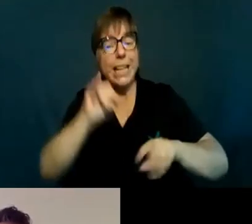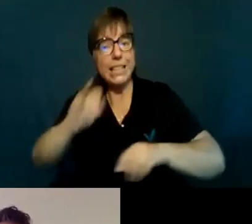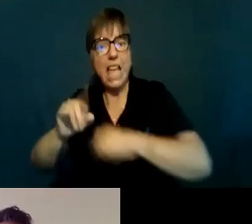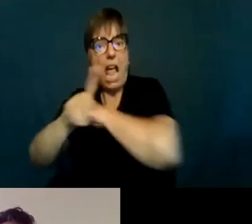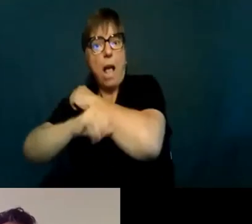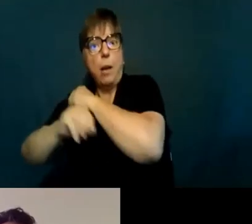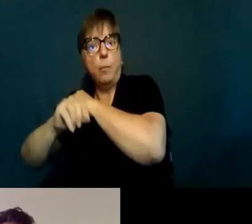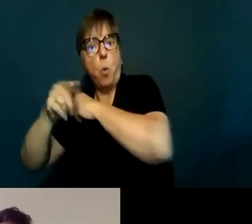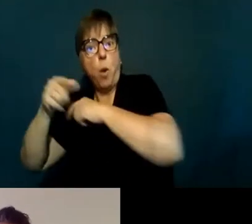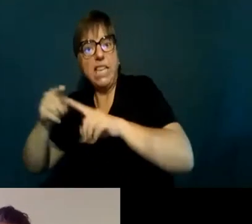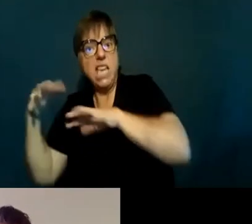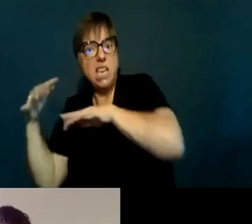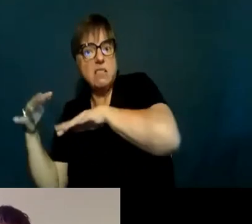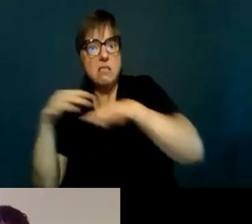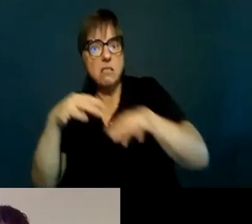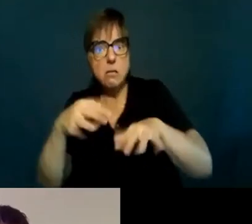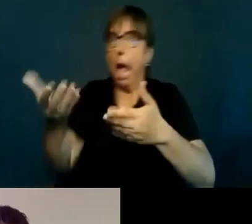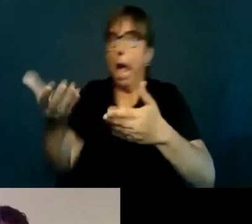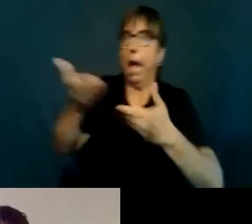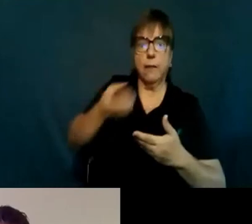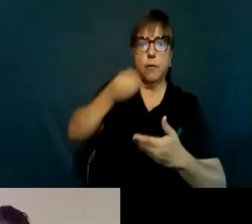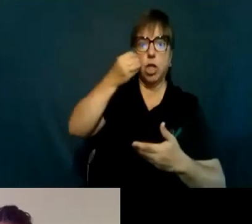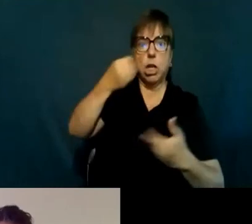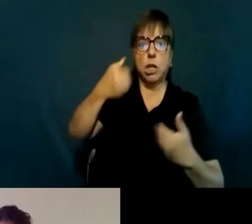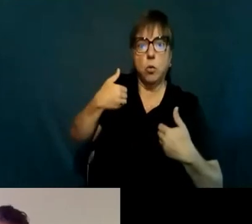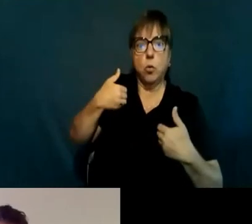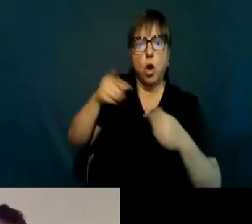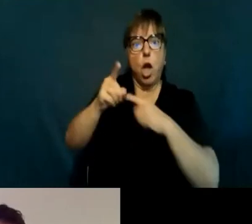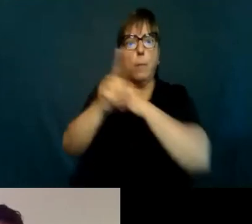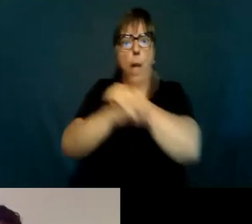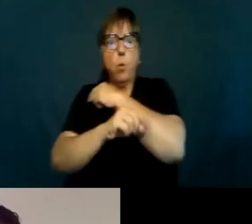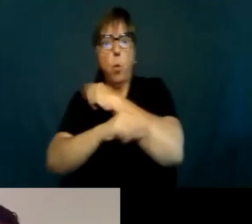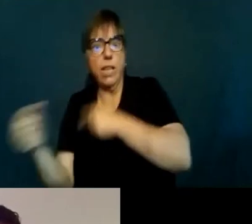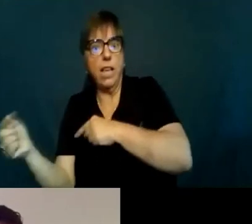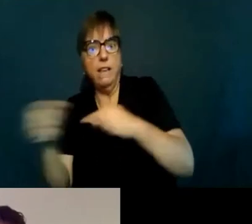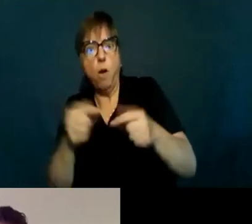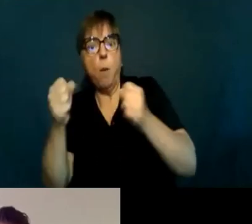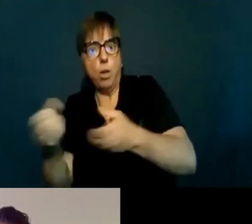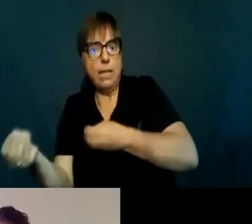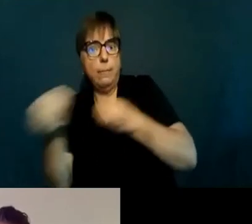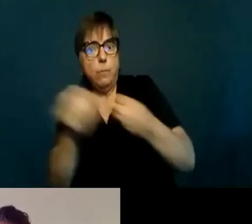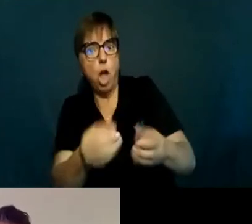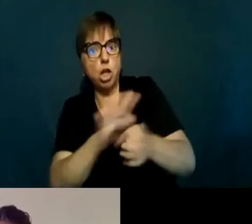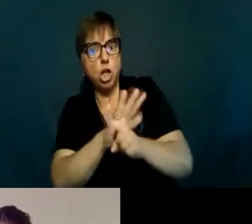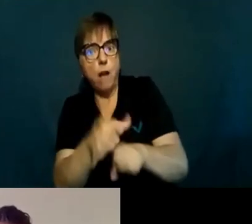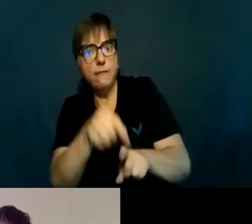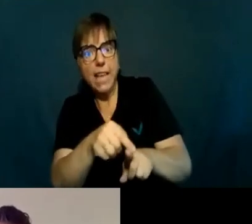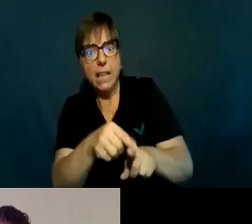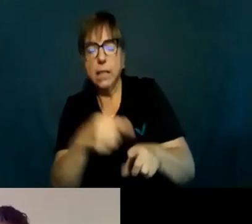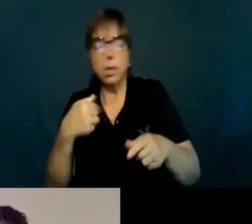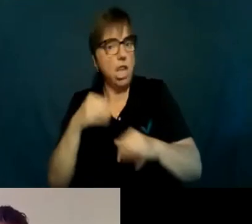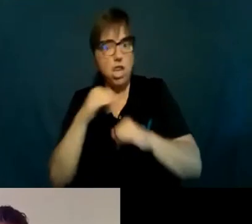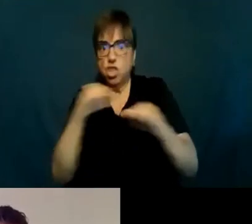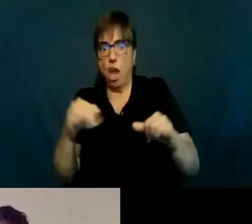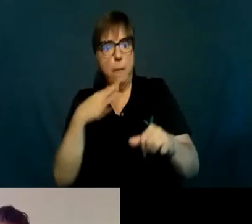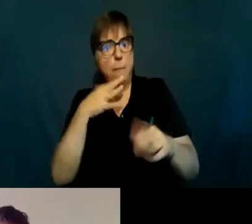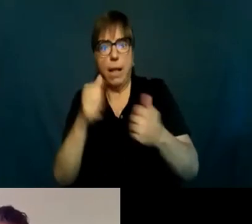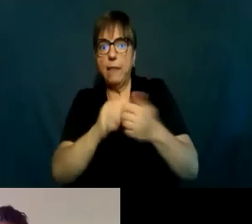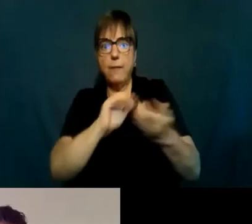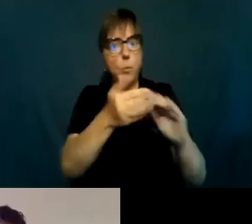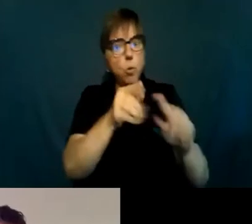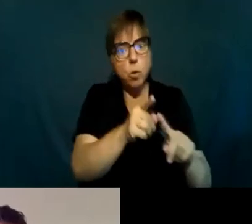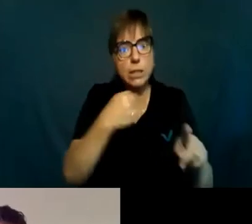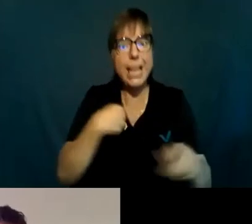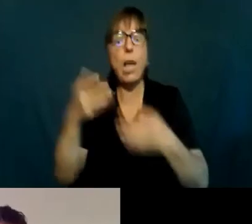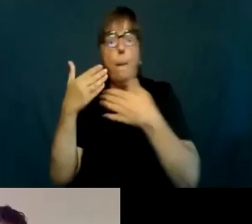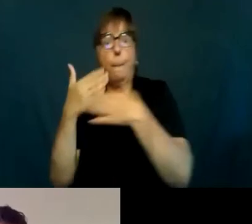provenant des centres urbains, un roulement de travailleurs susceptibles d'apporter la COVID dans des communautés. Alors, la